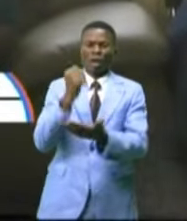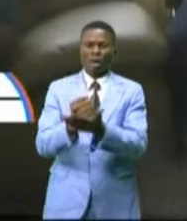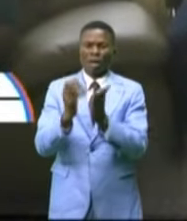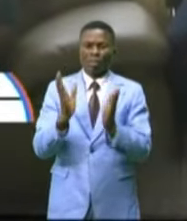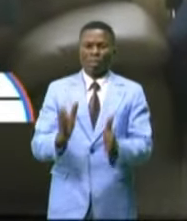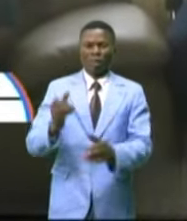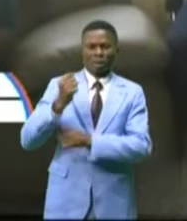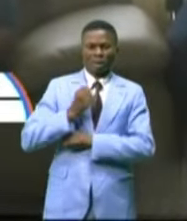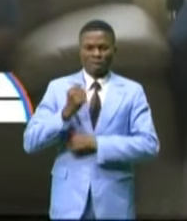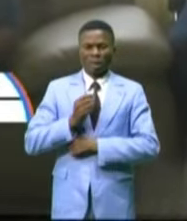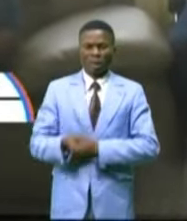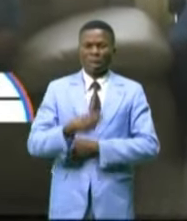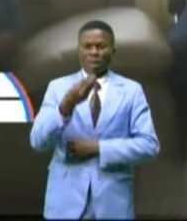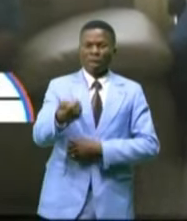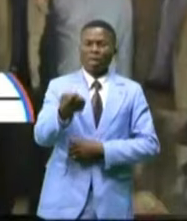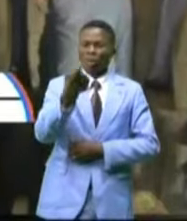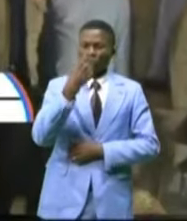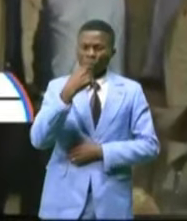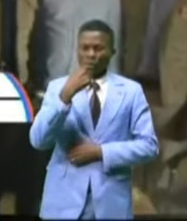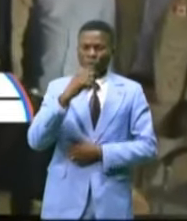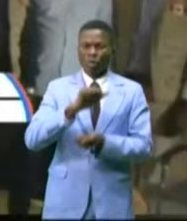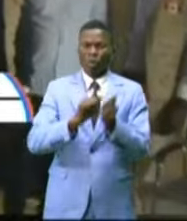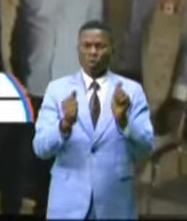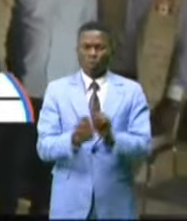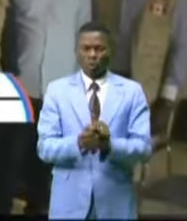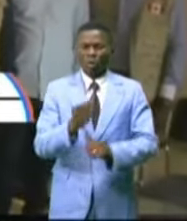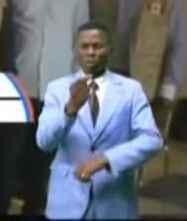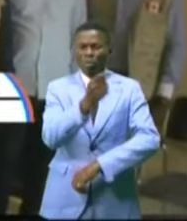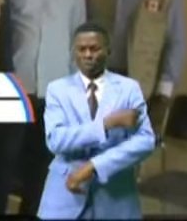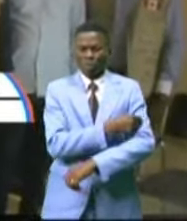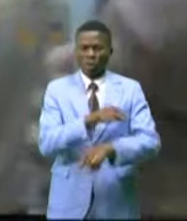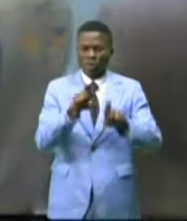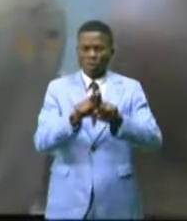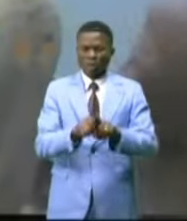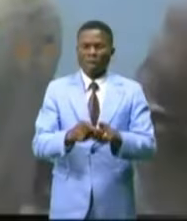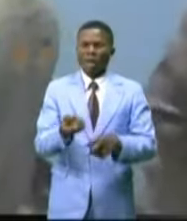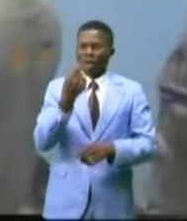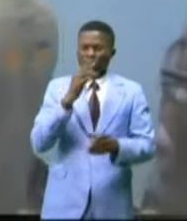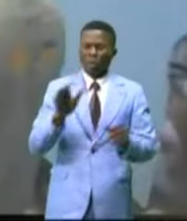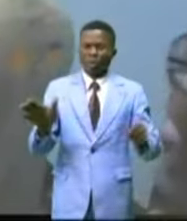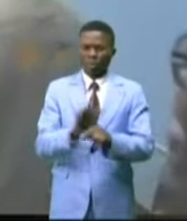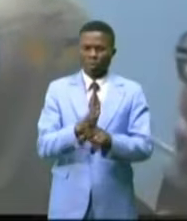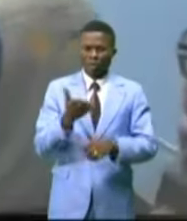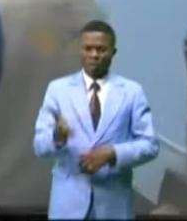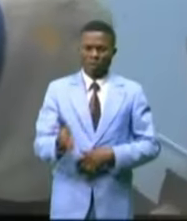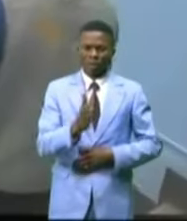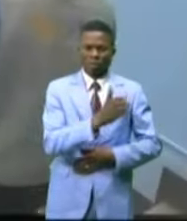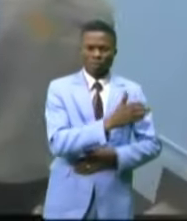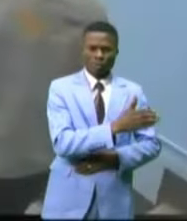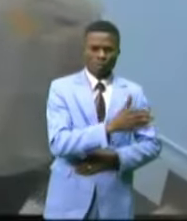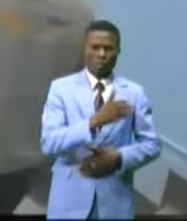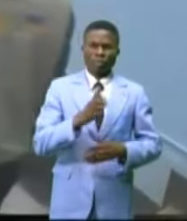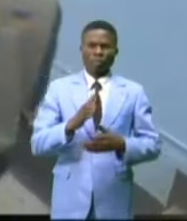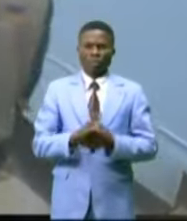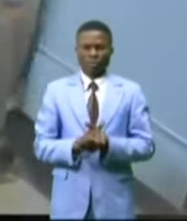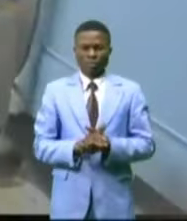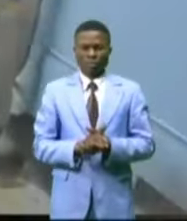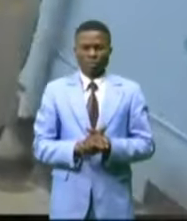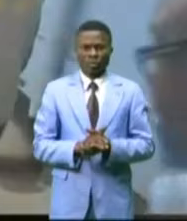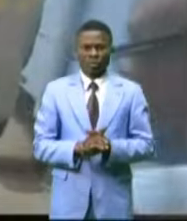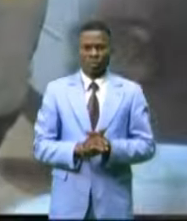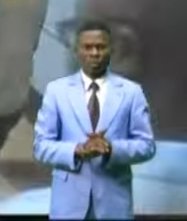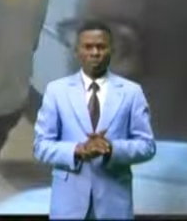fourniture de médicaments sur la contraception et sur les soins complets une visite guidée a été organisée à